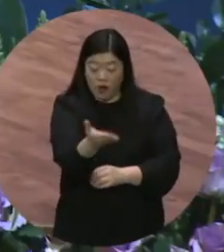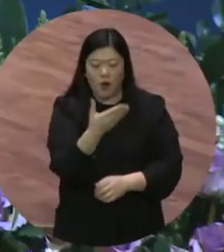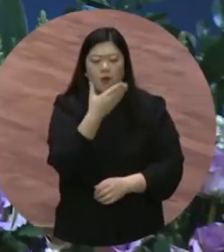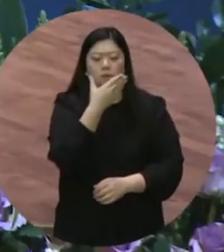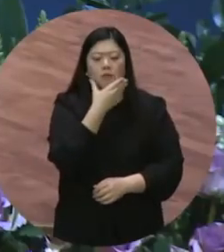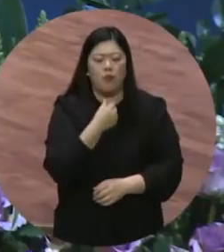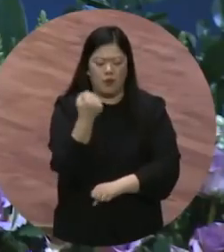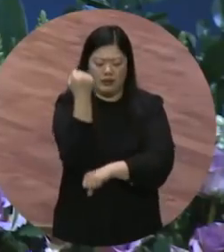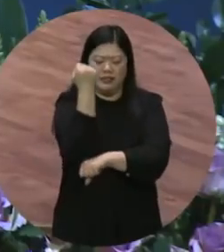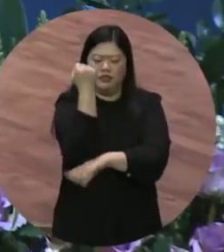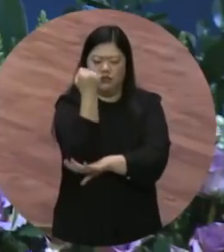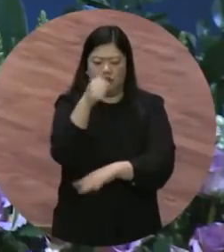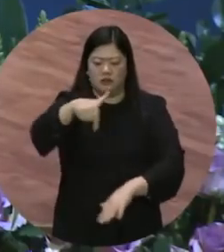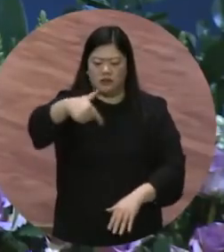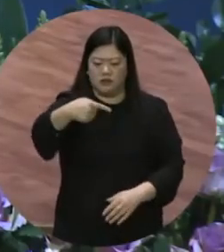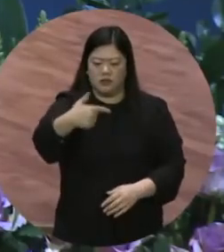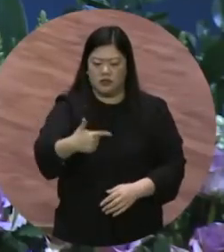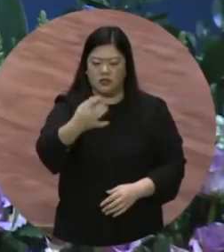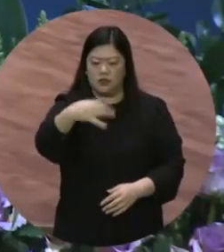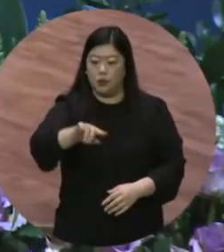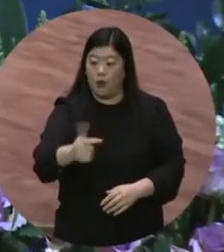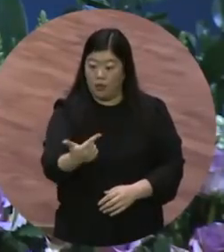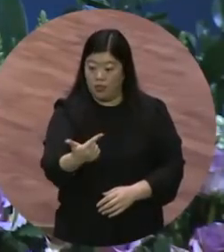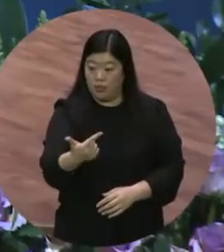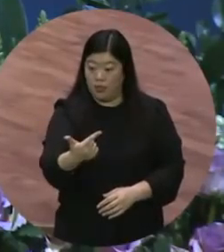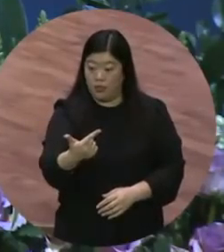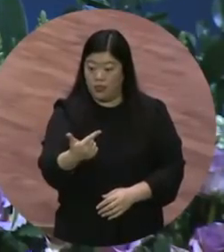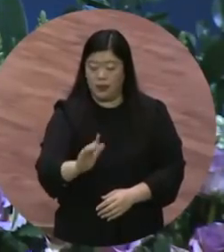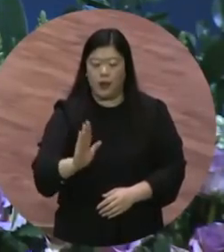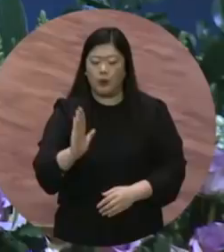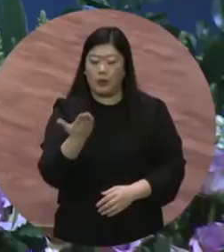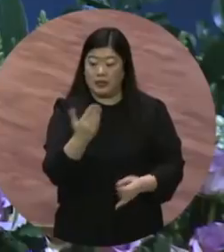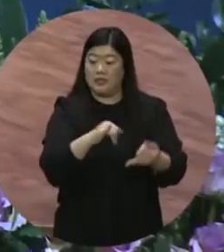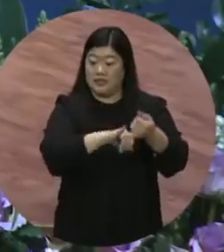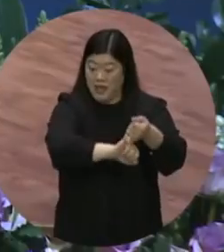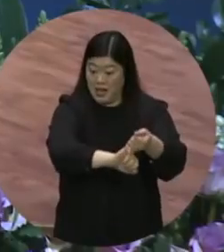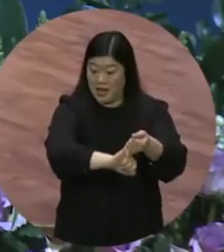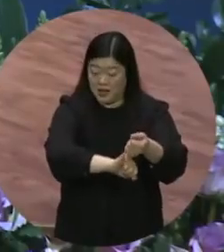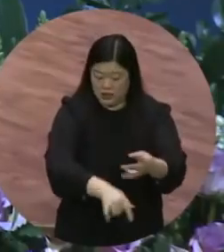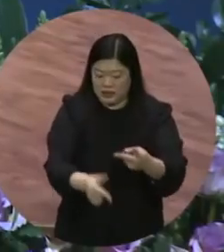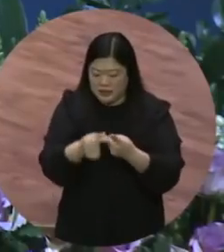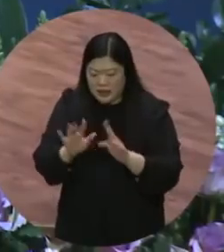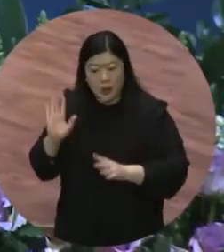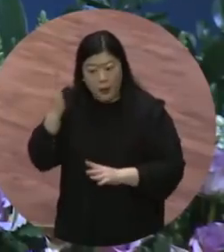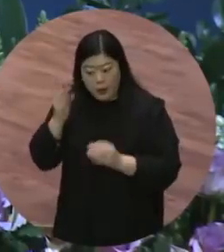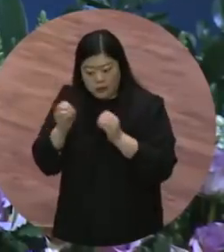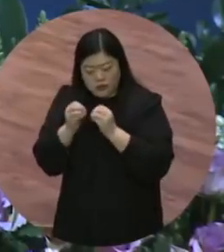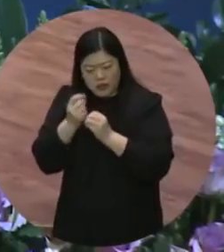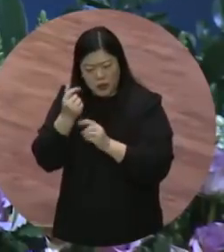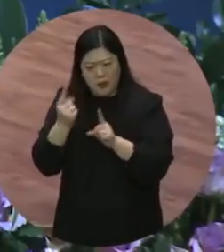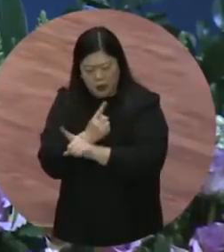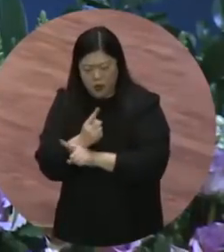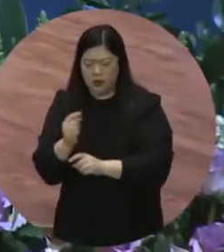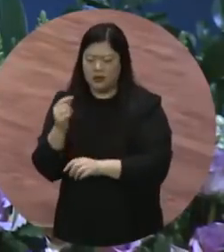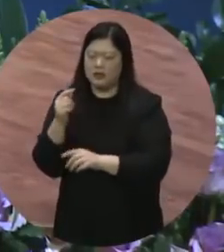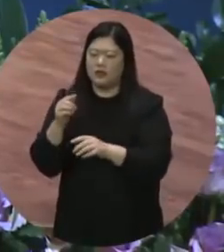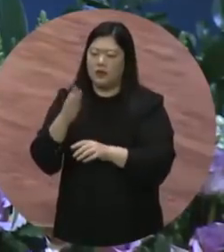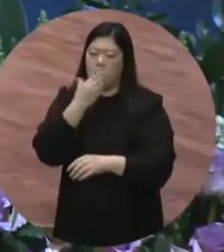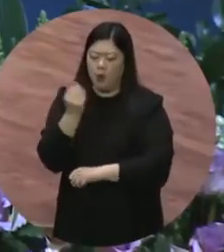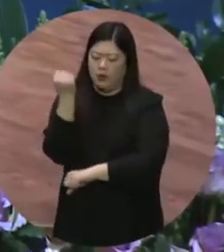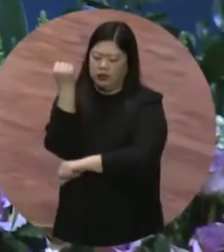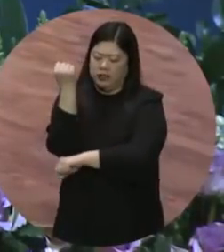새 번역에서는 너는 복의 근원이 될 것이다 라고 번역되어 있어요. 성경에서 근원이란 말은